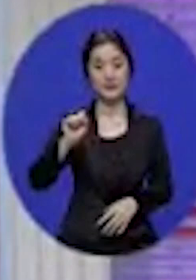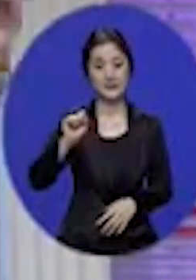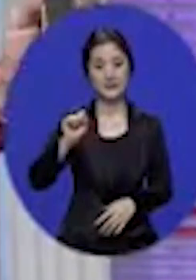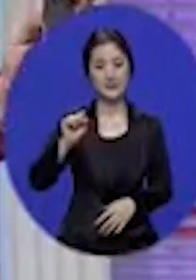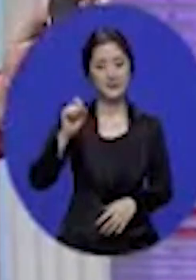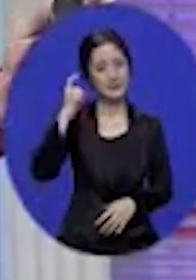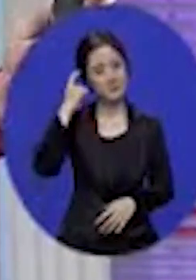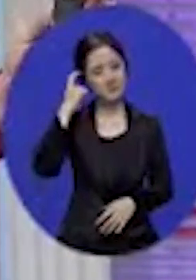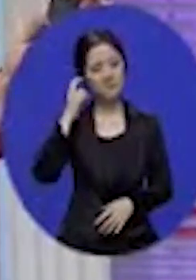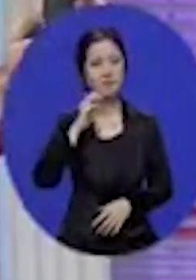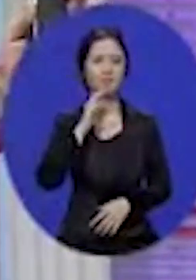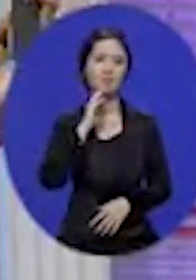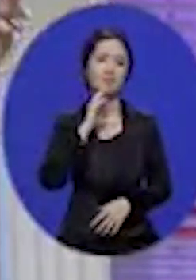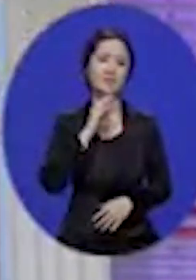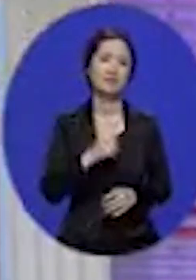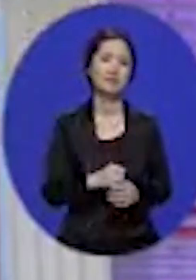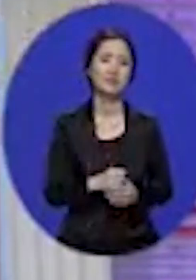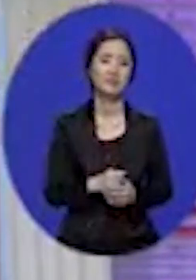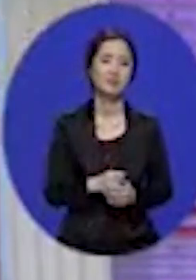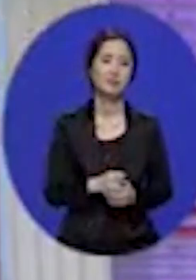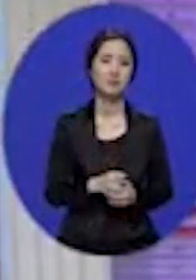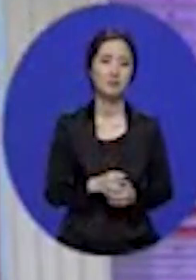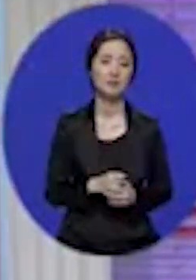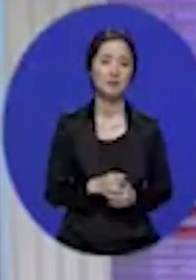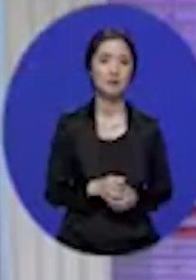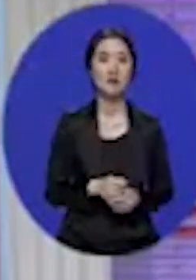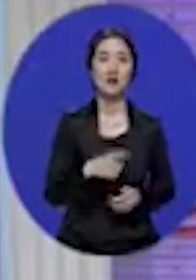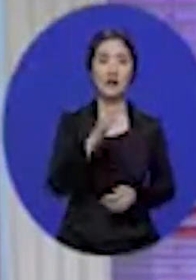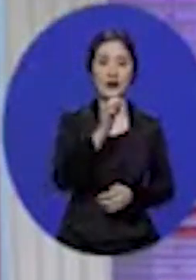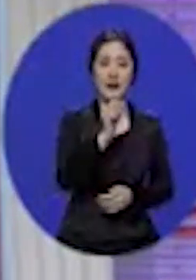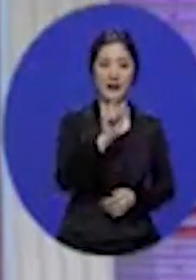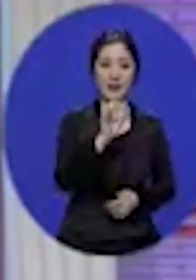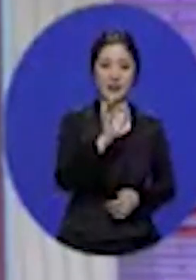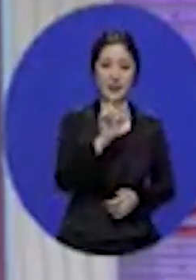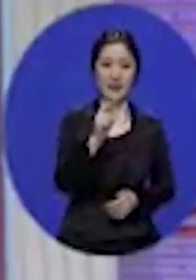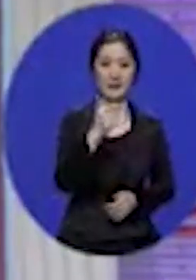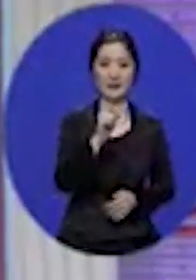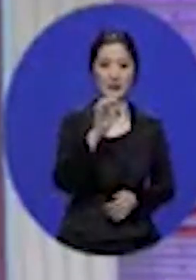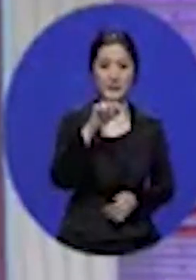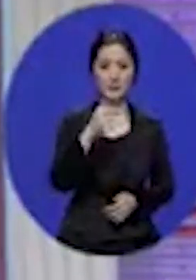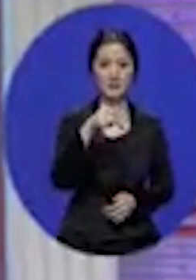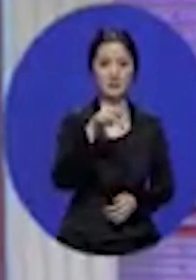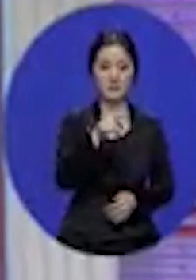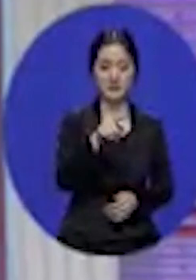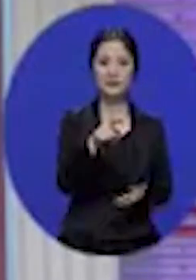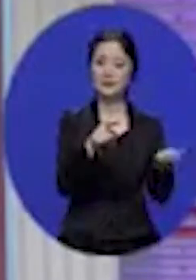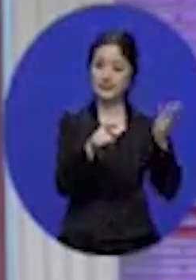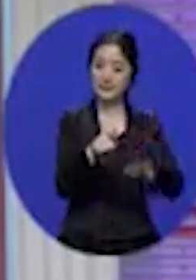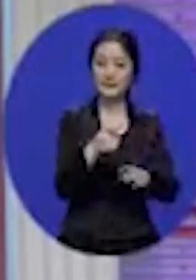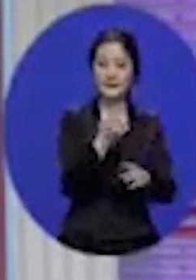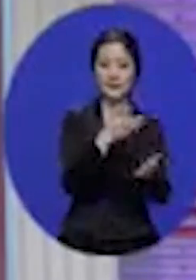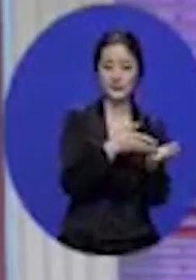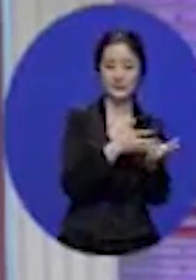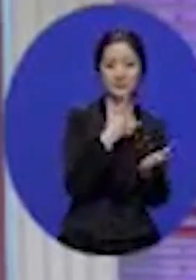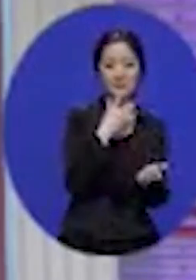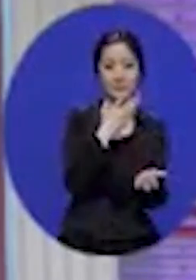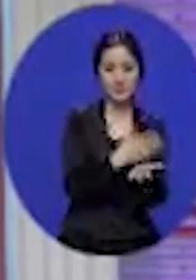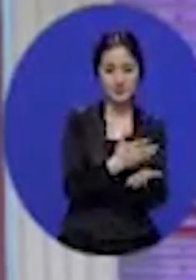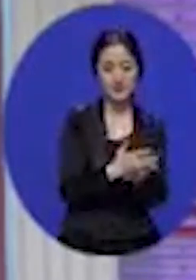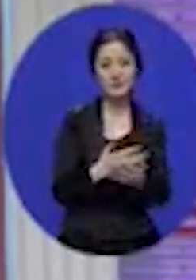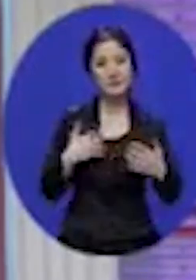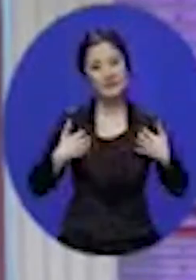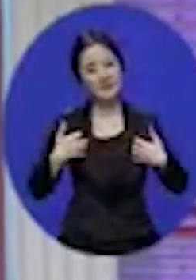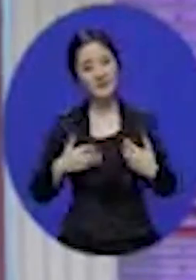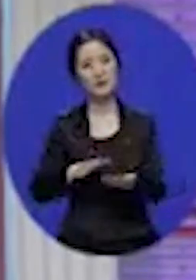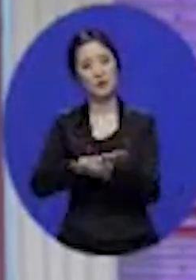이제 연예인이 하는 어떤 그런 프로그램을 한번 해보자. 이제 소위 말해서 아나테이너라고나 할까요? 이제 연예인들이 아나운서 영역을 많이